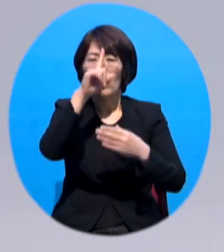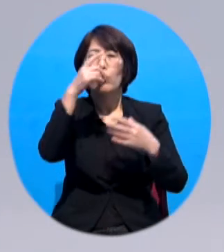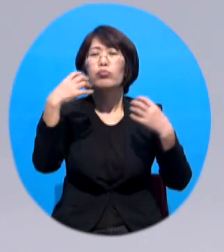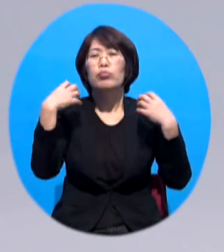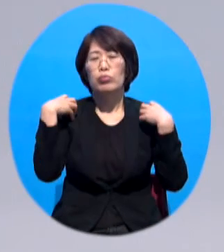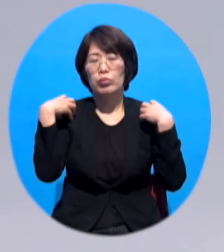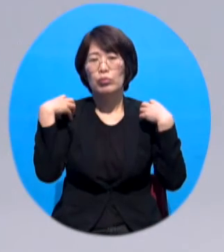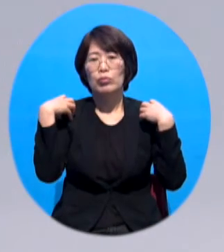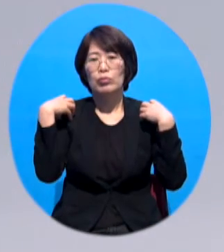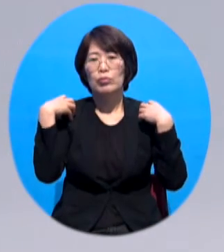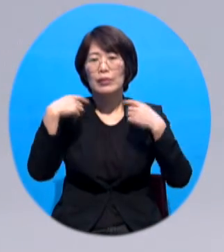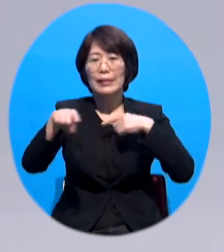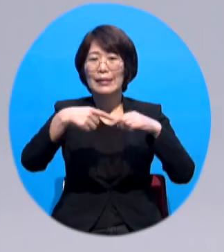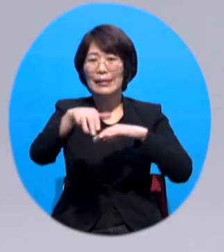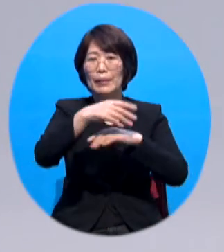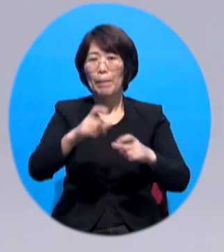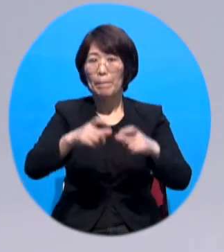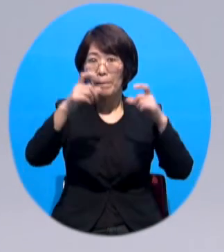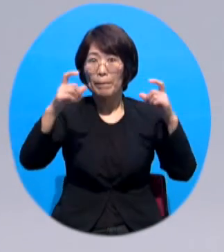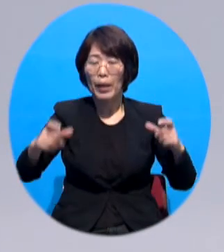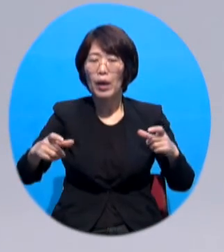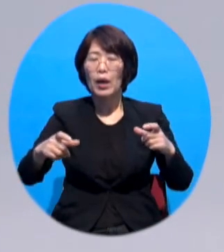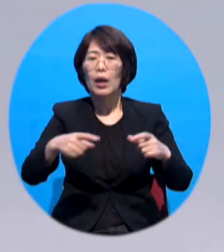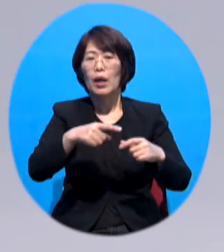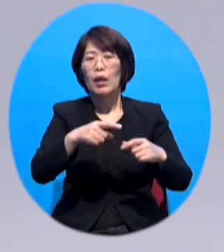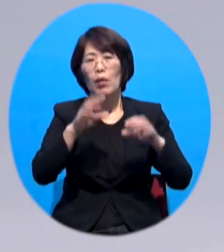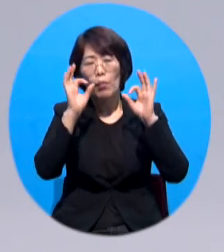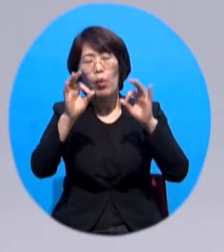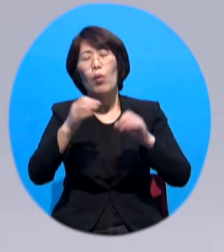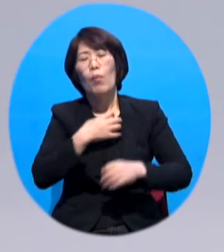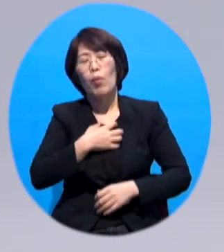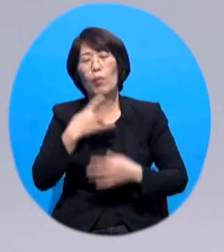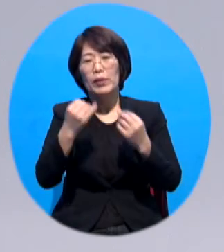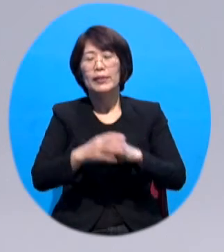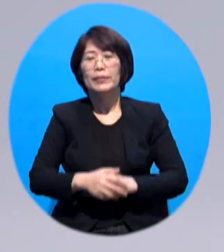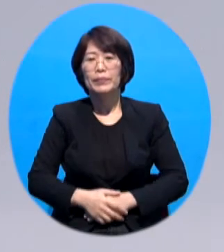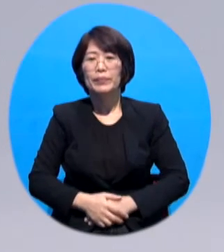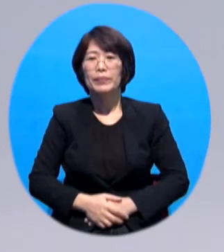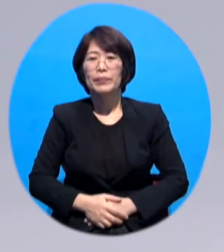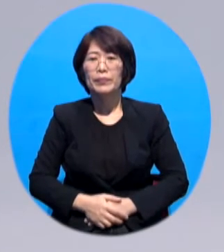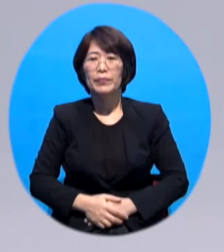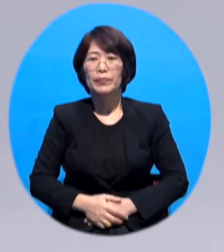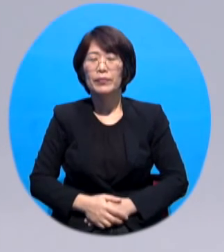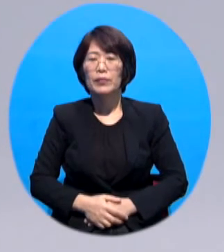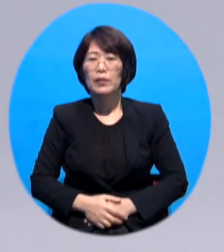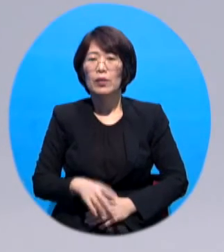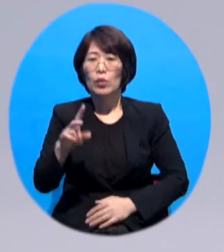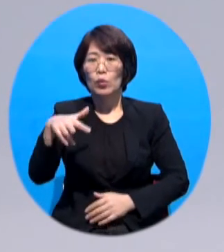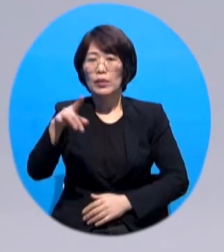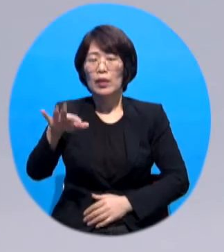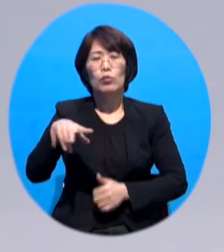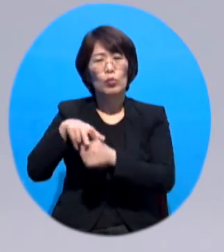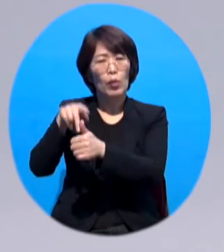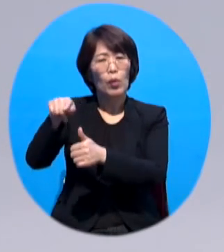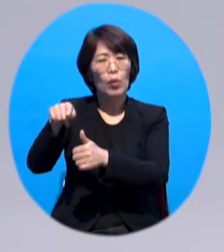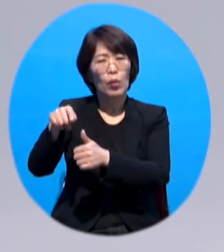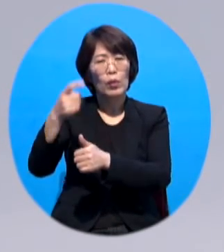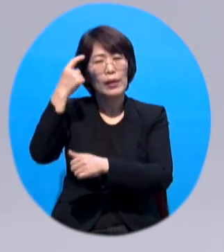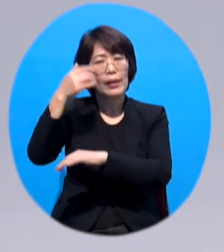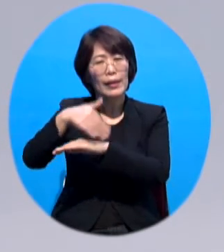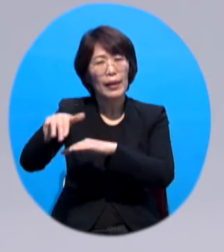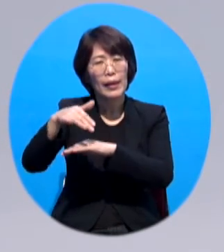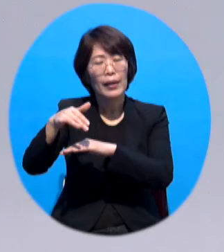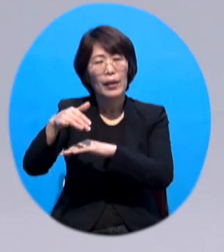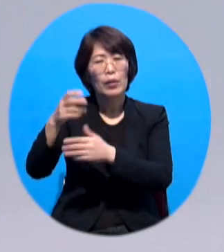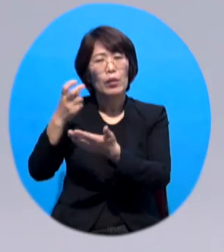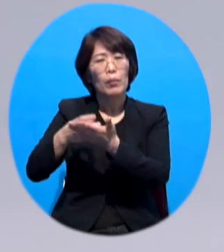어정 시 확대 정책은 정말 우려서 넣습니다 그리고 방금 말씀 하신 우리 후보님 애 그 전략이나 새로운